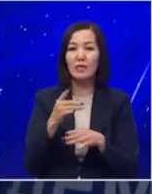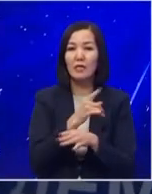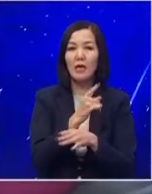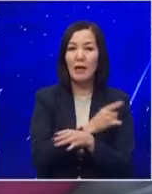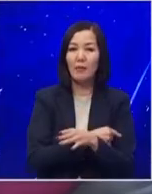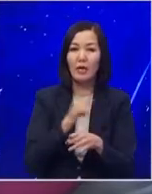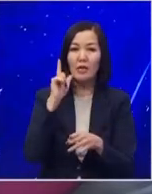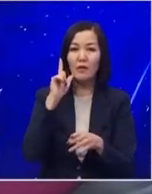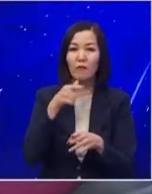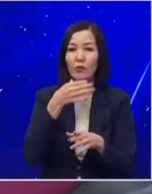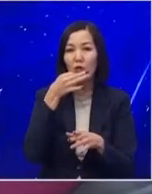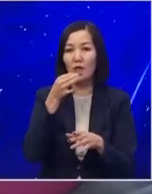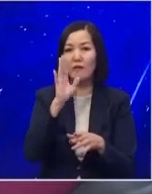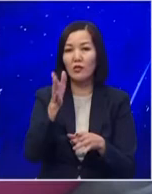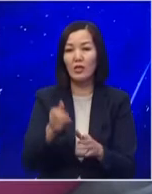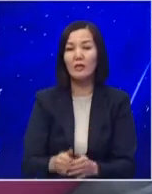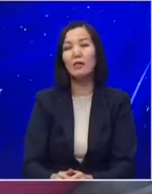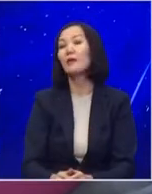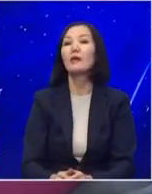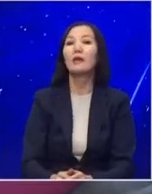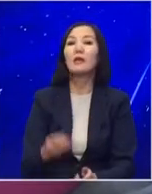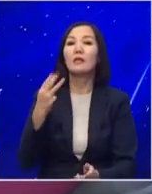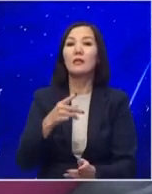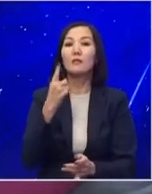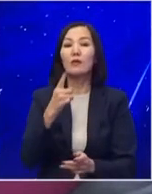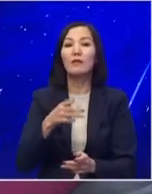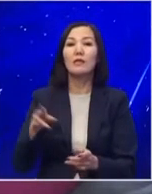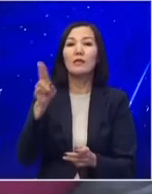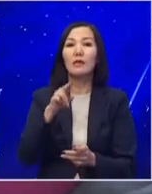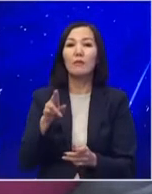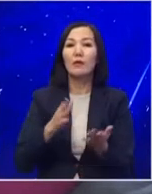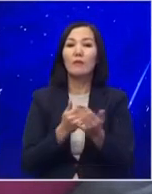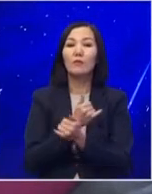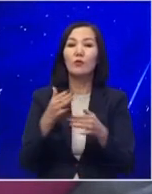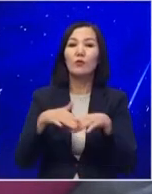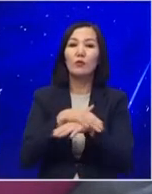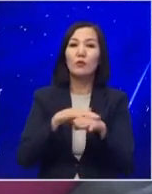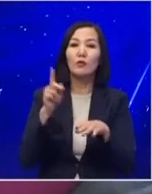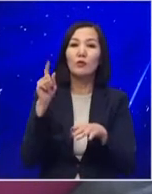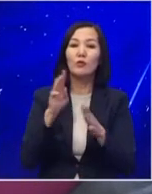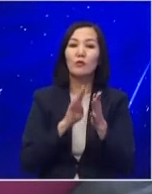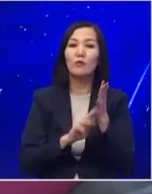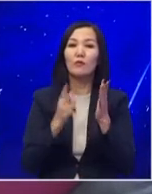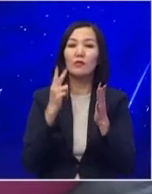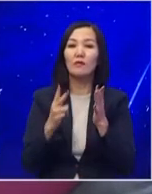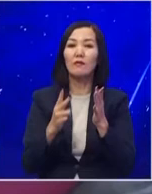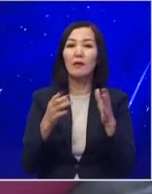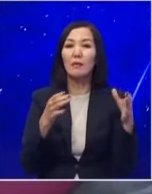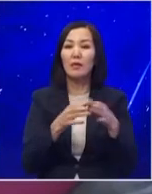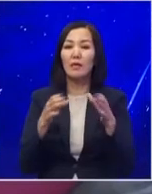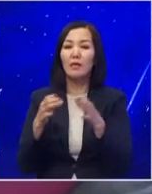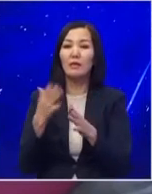на 31 декабря по алматинской области с обслуживает население 190 дней бригады скорой помощи и